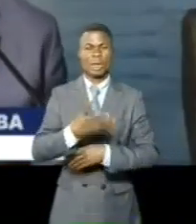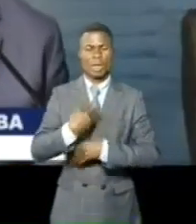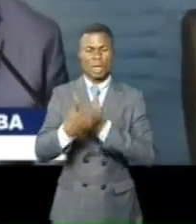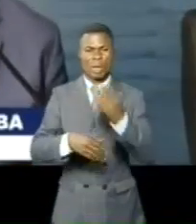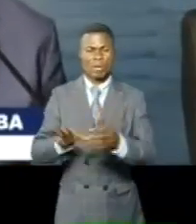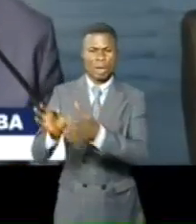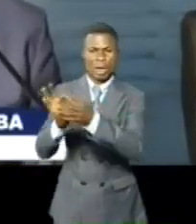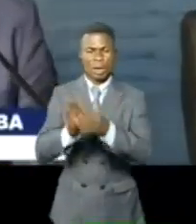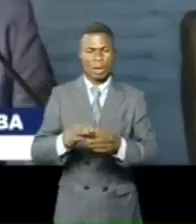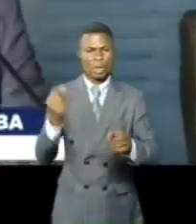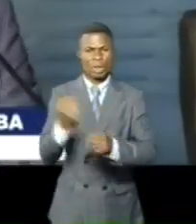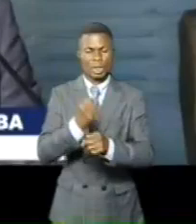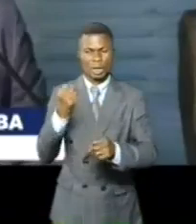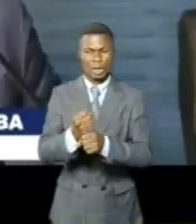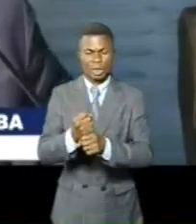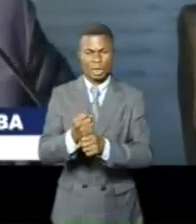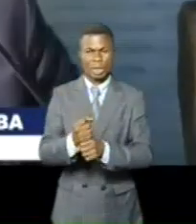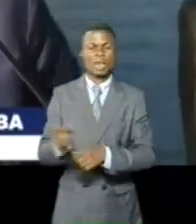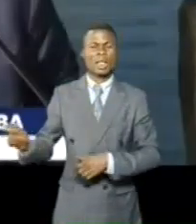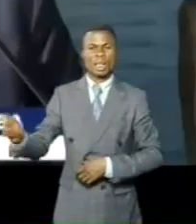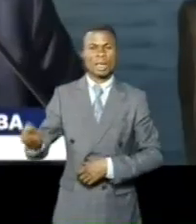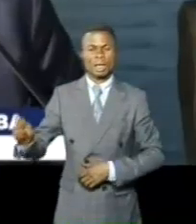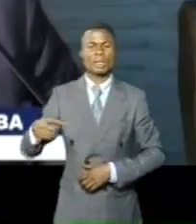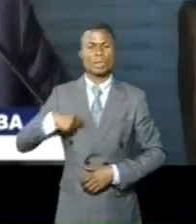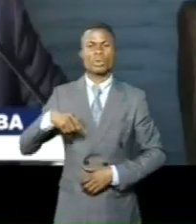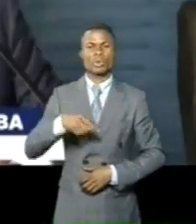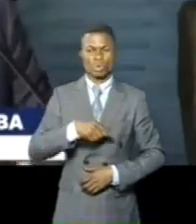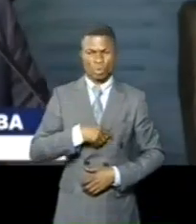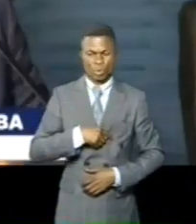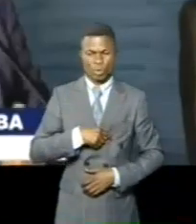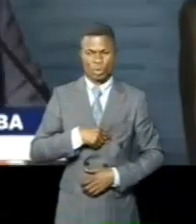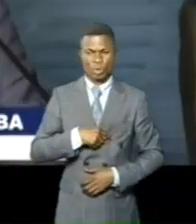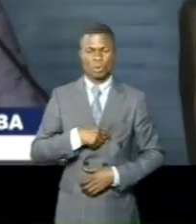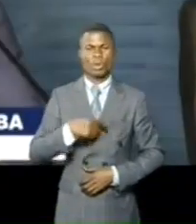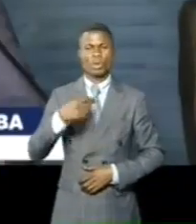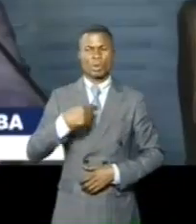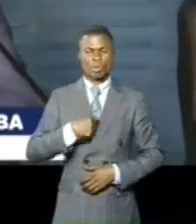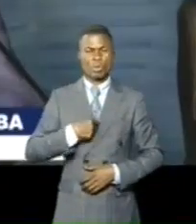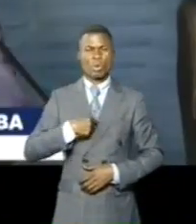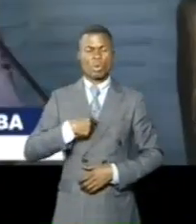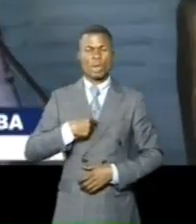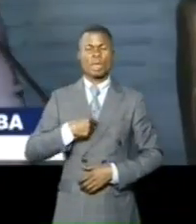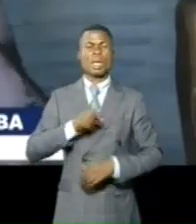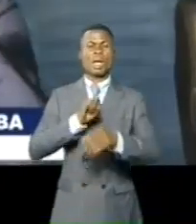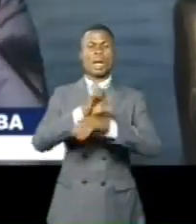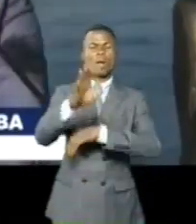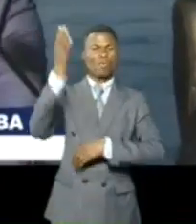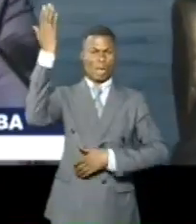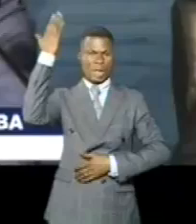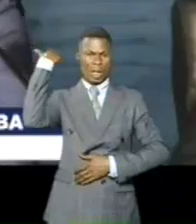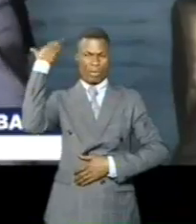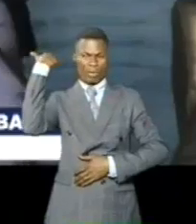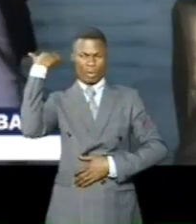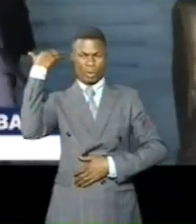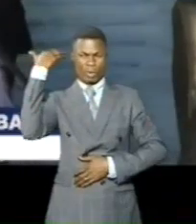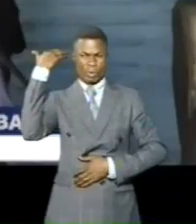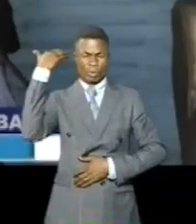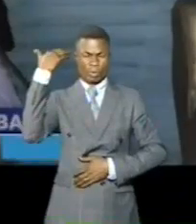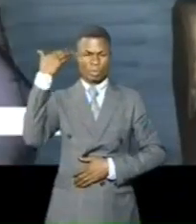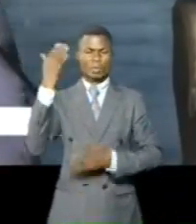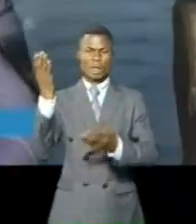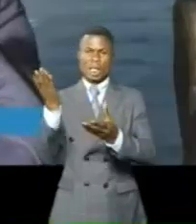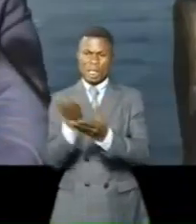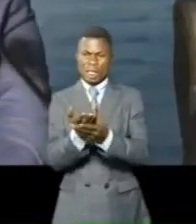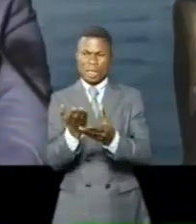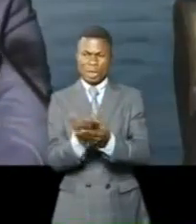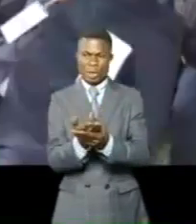du fonctionnement de nos entités, j'avais déjà envoyé une circulaire à toutes